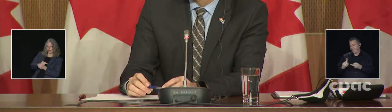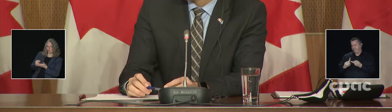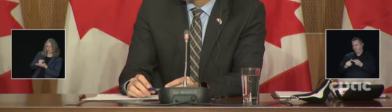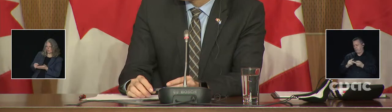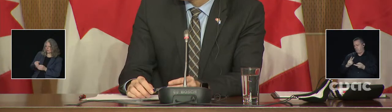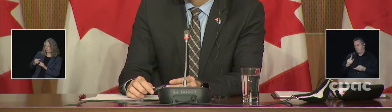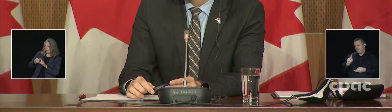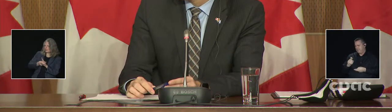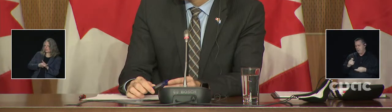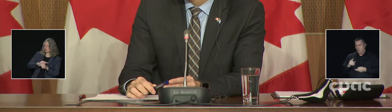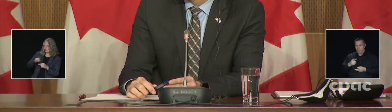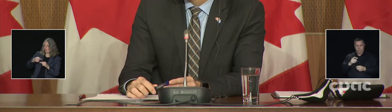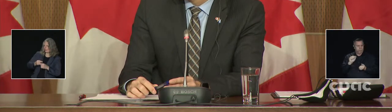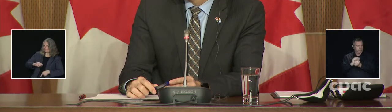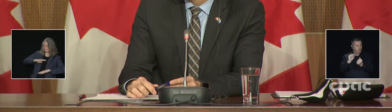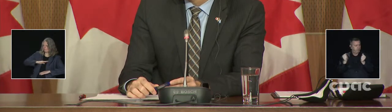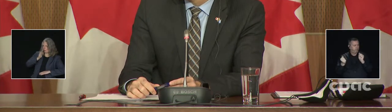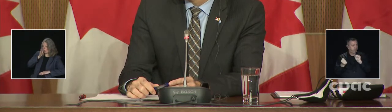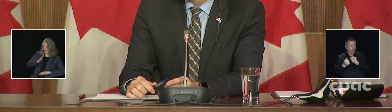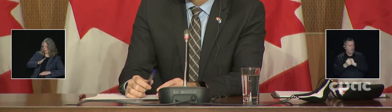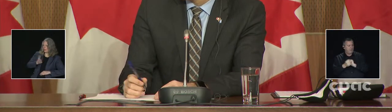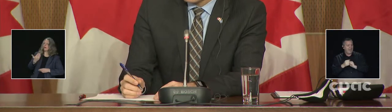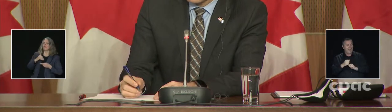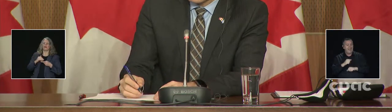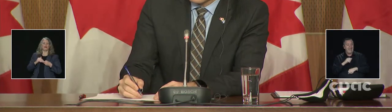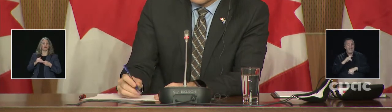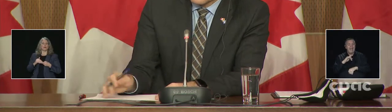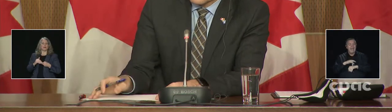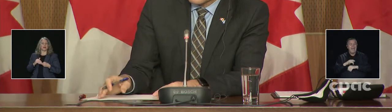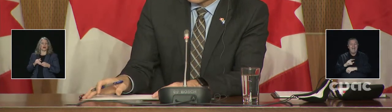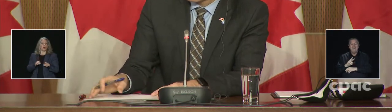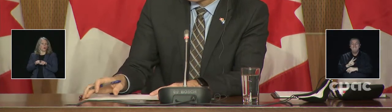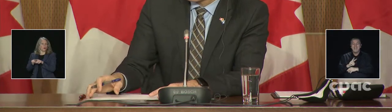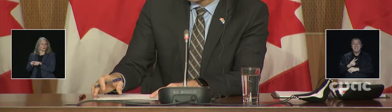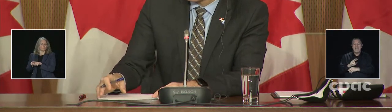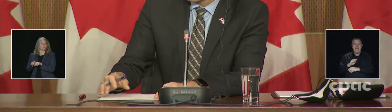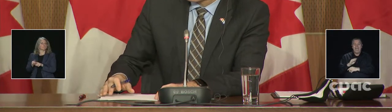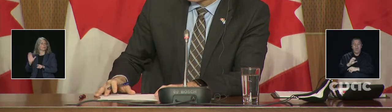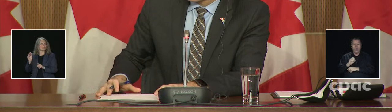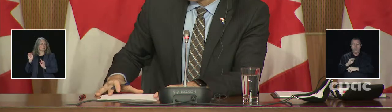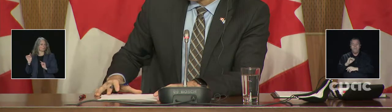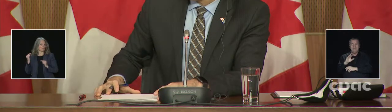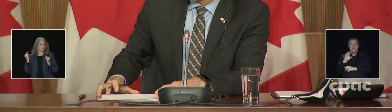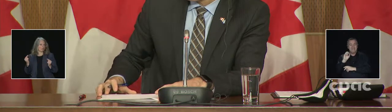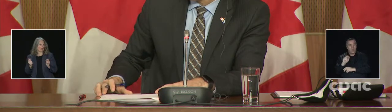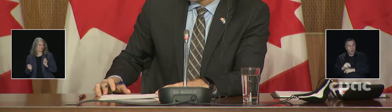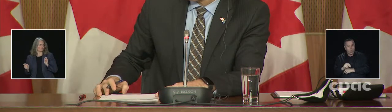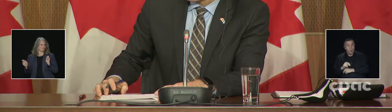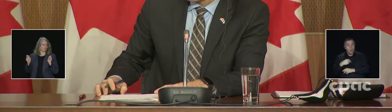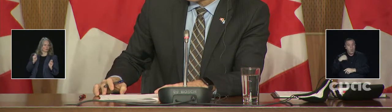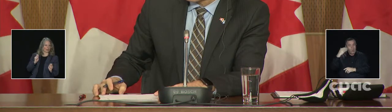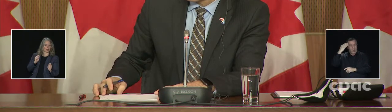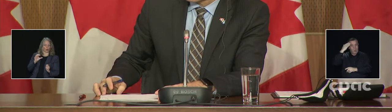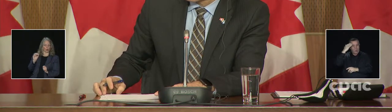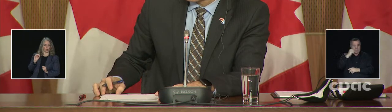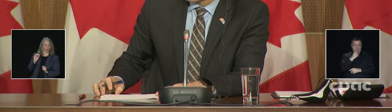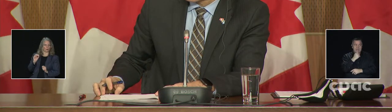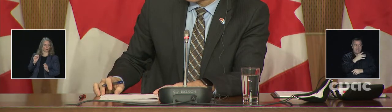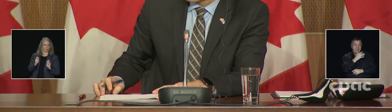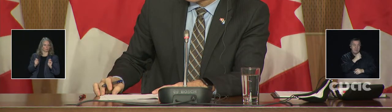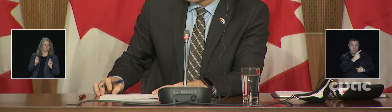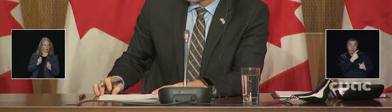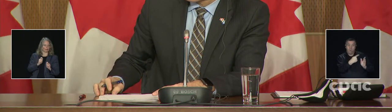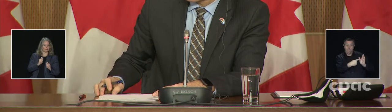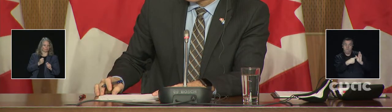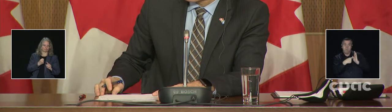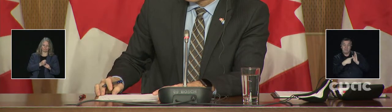y a un changement de dynamique que pourrait amener le variant Omicron. On le sait, il y a des scénarios qui vont nous être présentés.